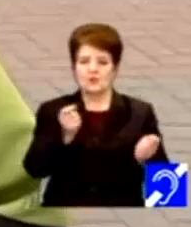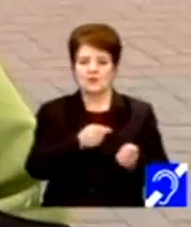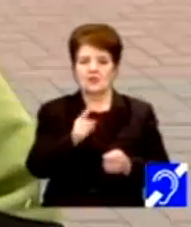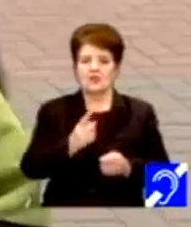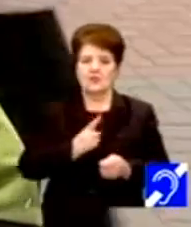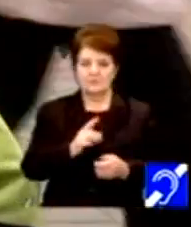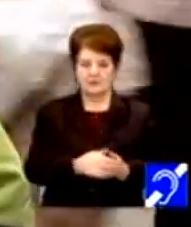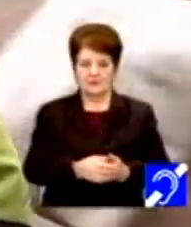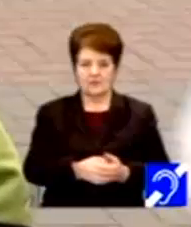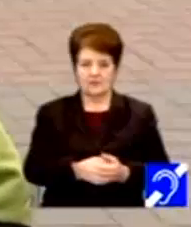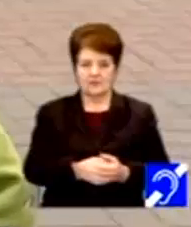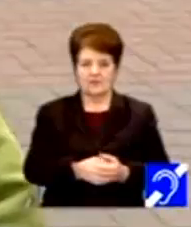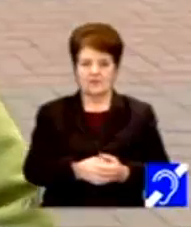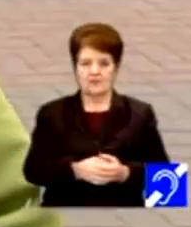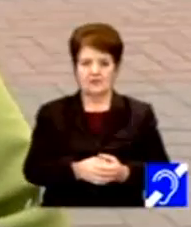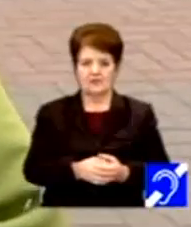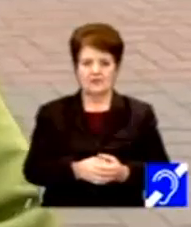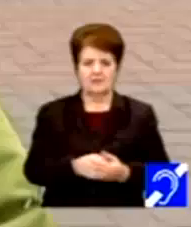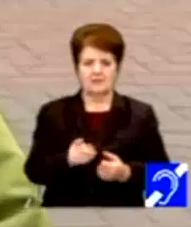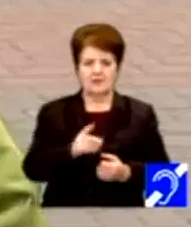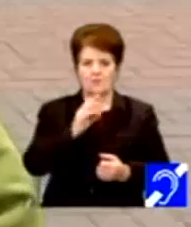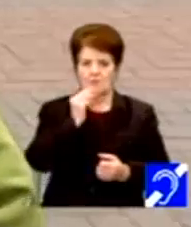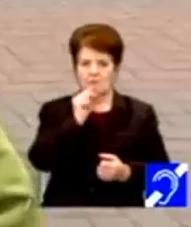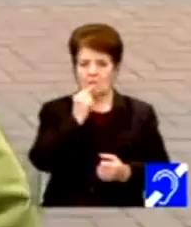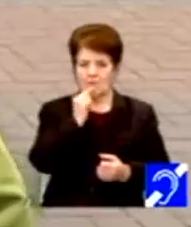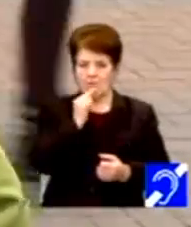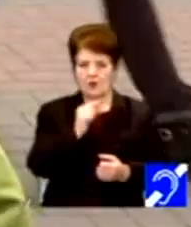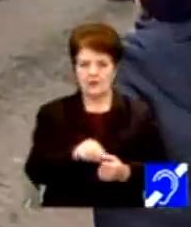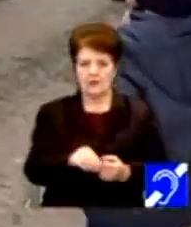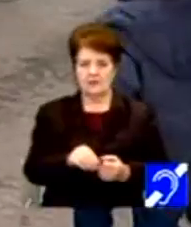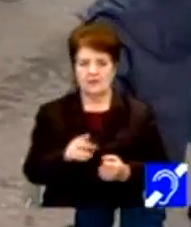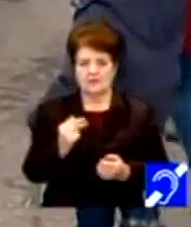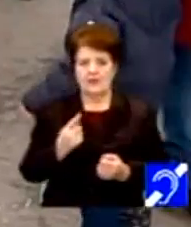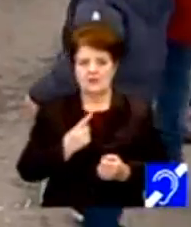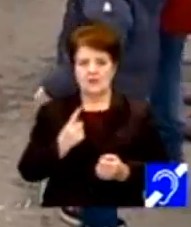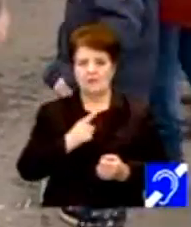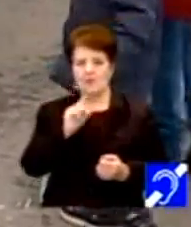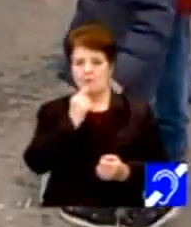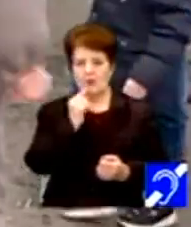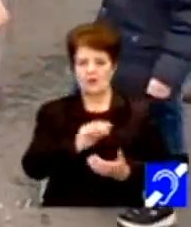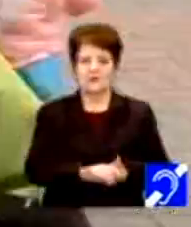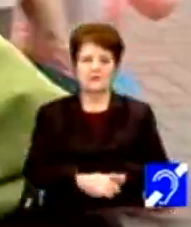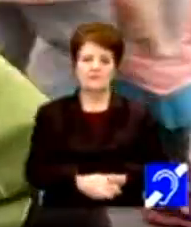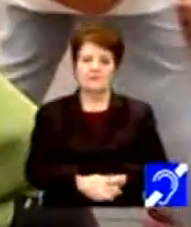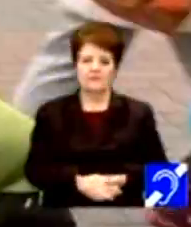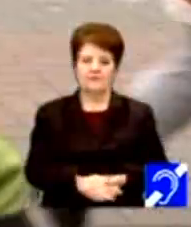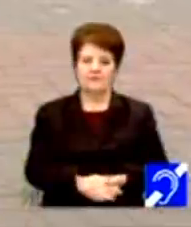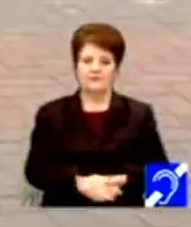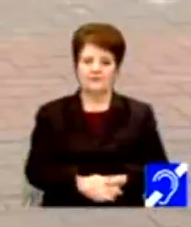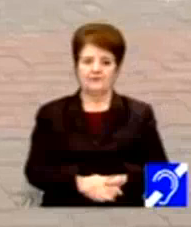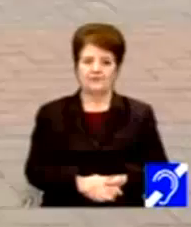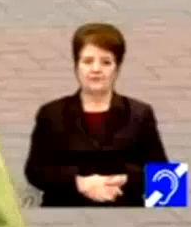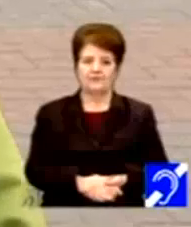aștept? Aștept bomboane. Bomboane? Numai bomboane? Asta este o poezie, să nu știu când de gen. Nu știu,